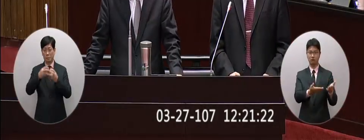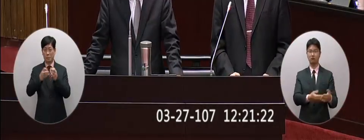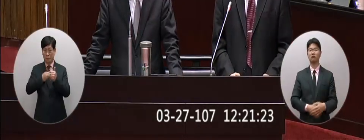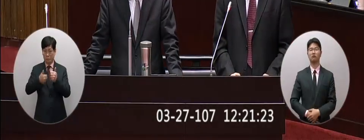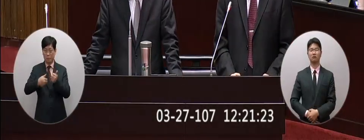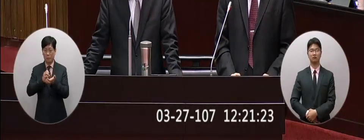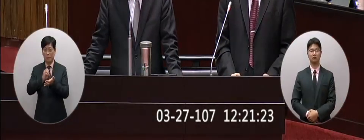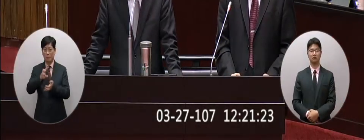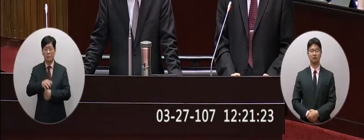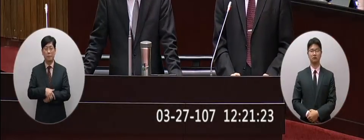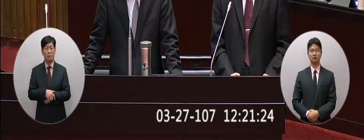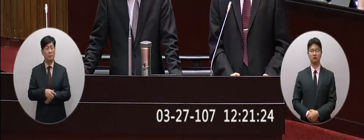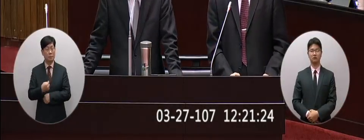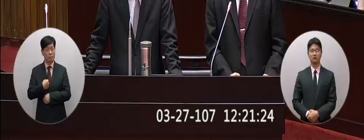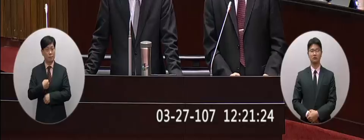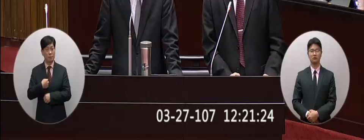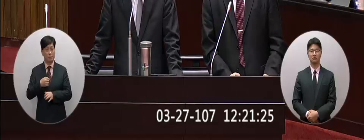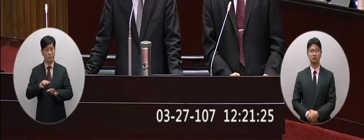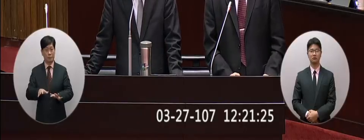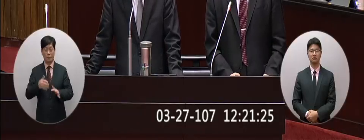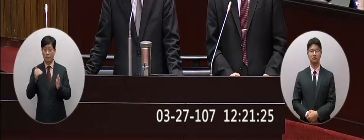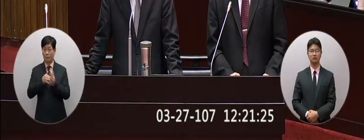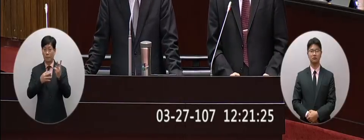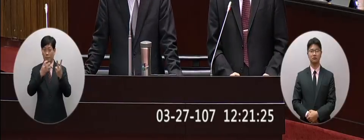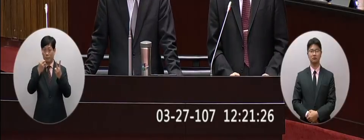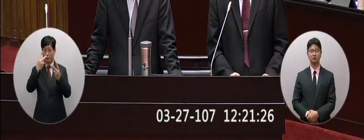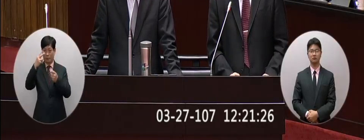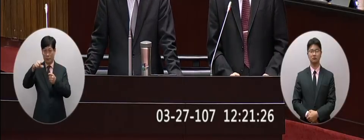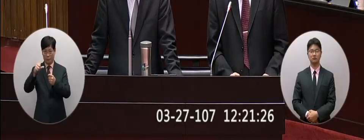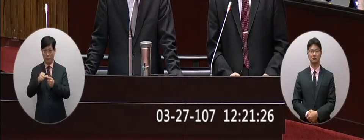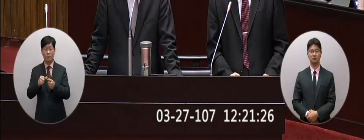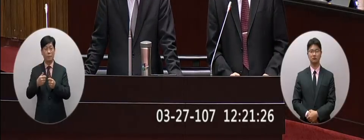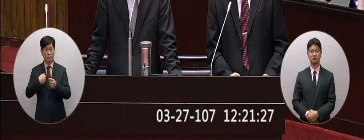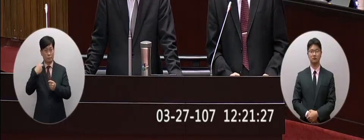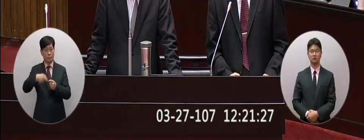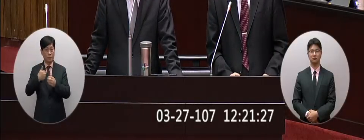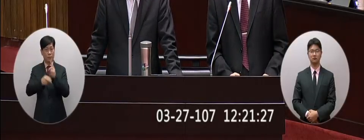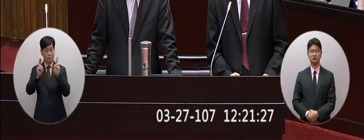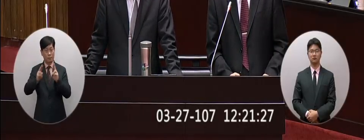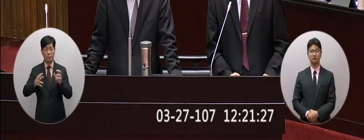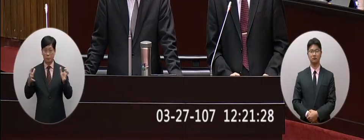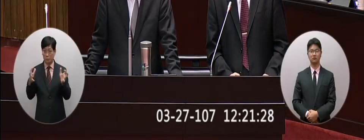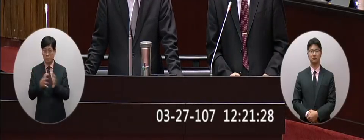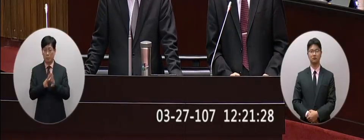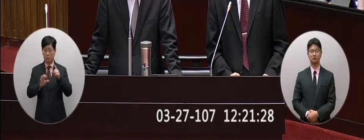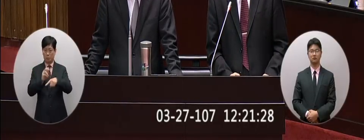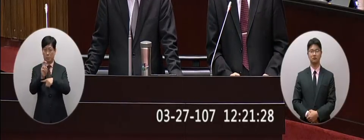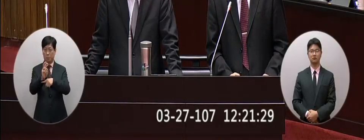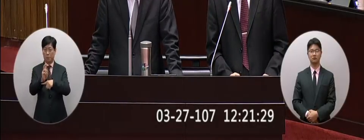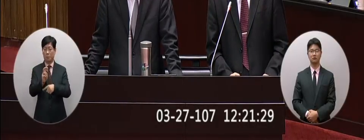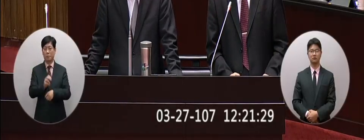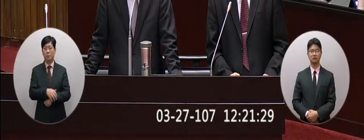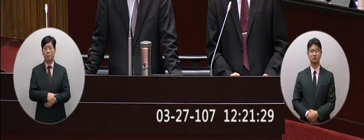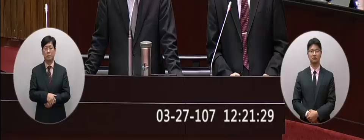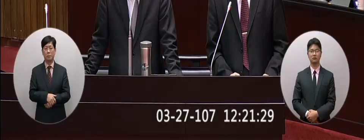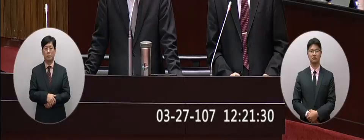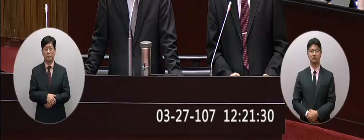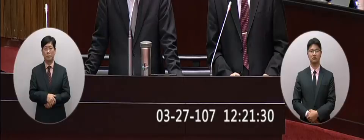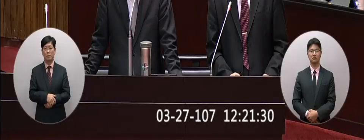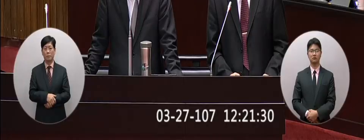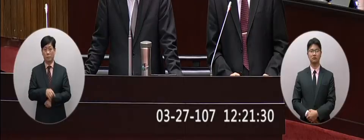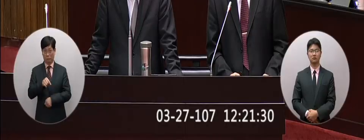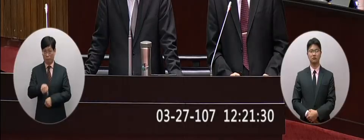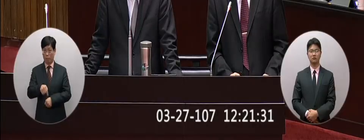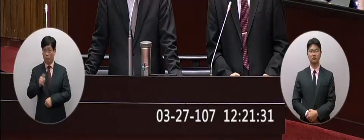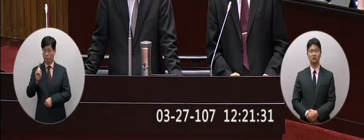报告好了哈，就说我们到2025年，我们的再生能源要占比20%啦。那这一部